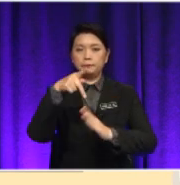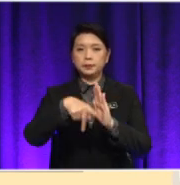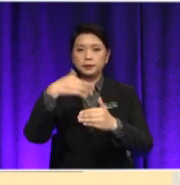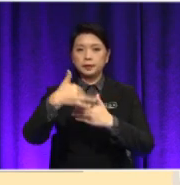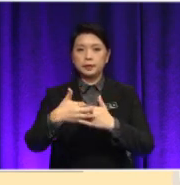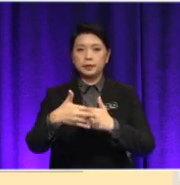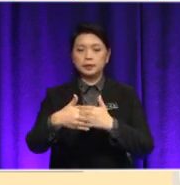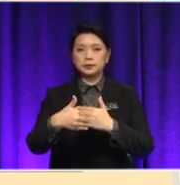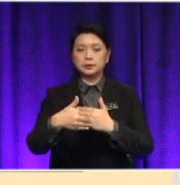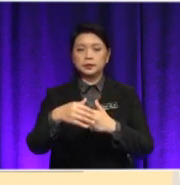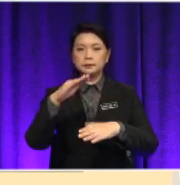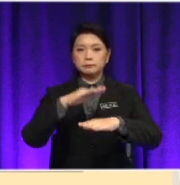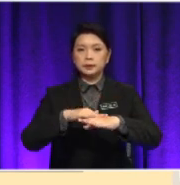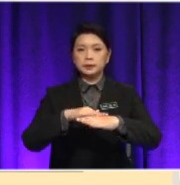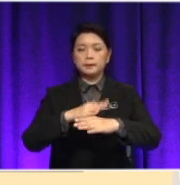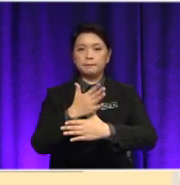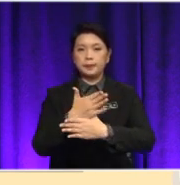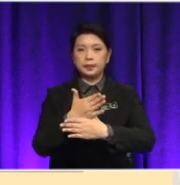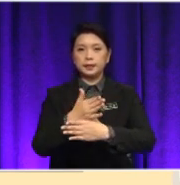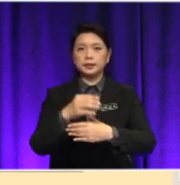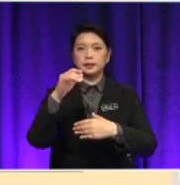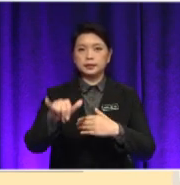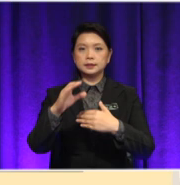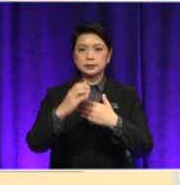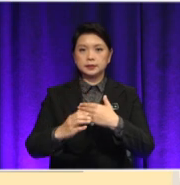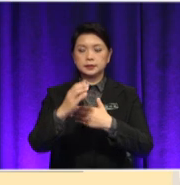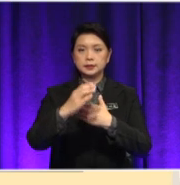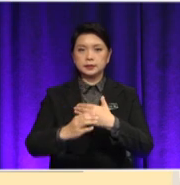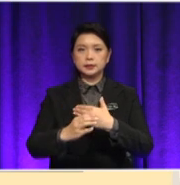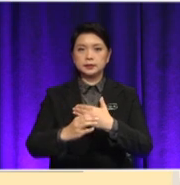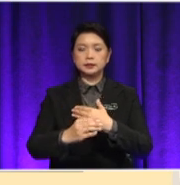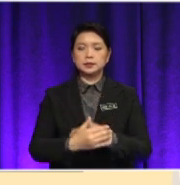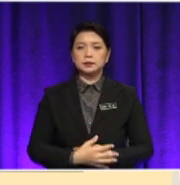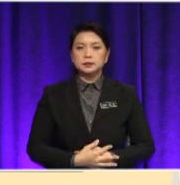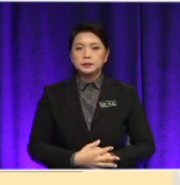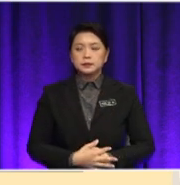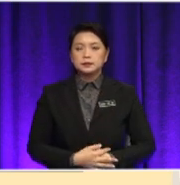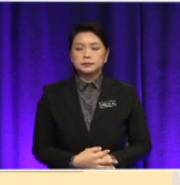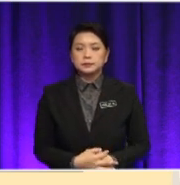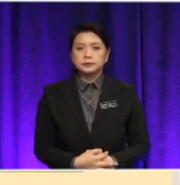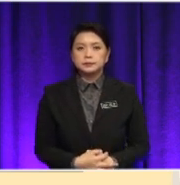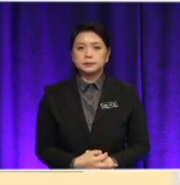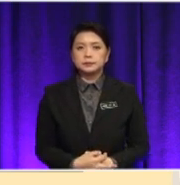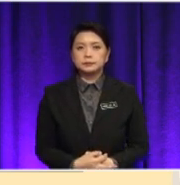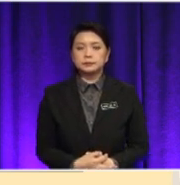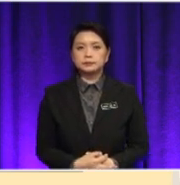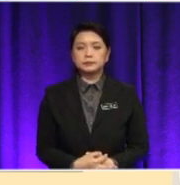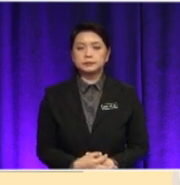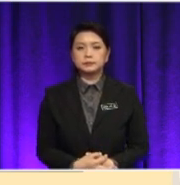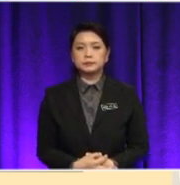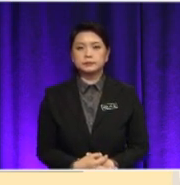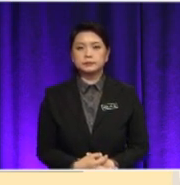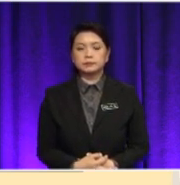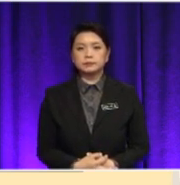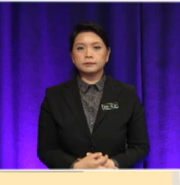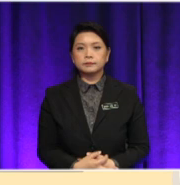ke atas bahagian yang cedera. Okey, mengurangkan bengkak dan mengurangkan tempat yang cedera. Betul. Betul ke?